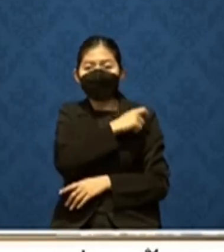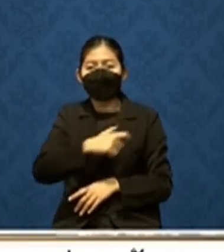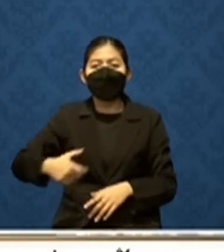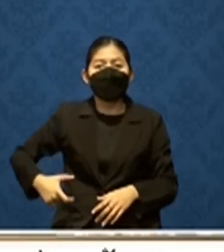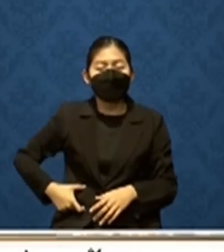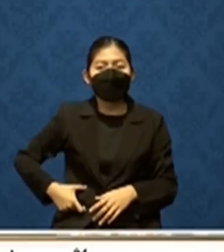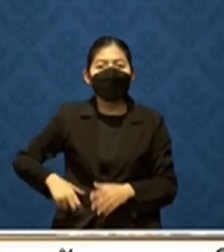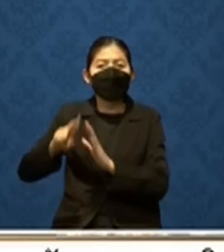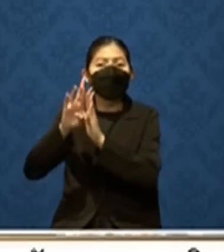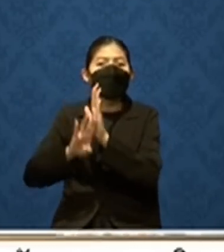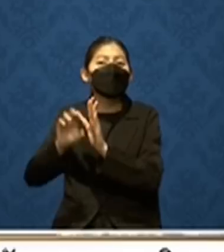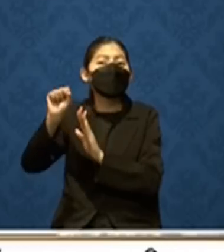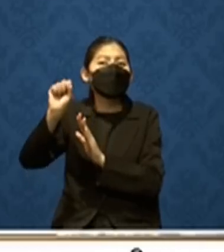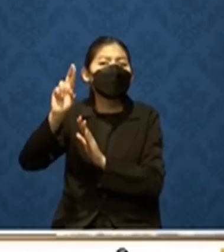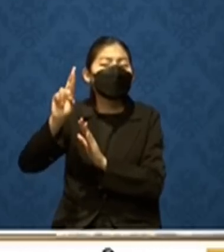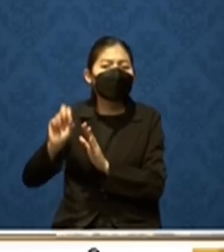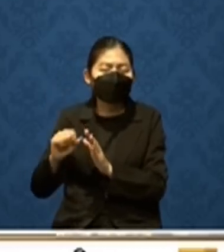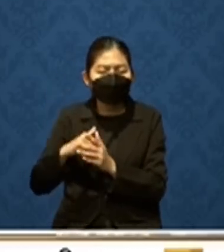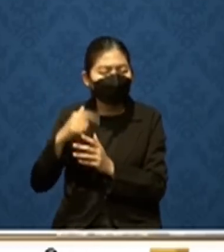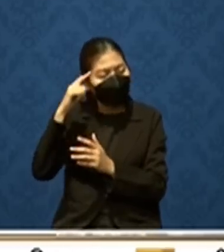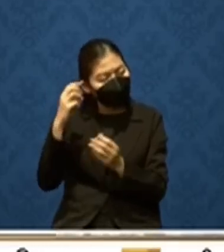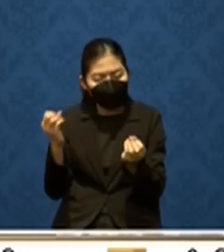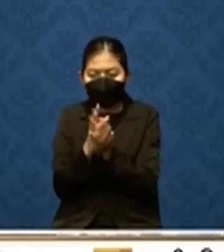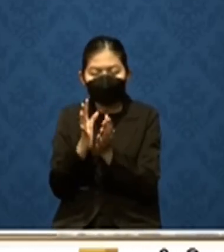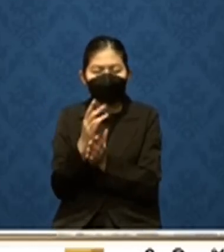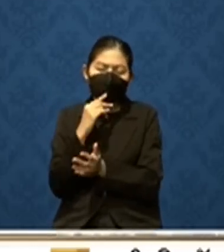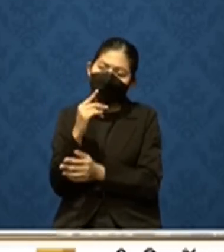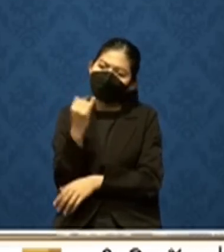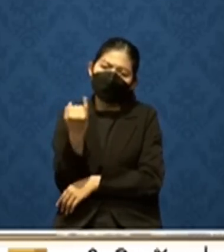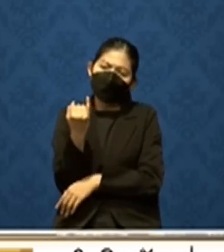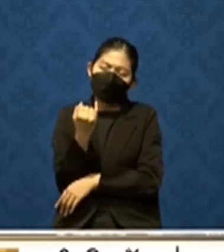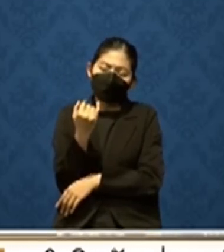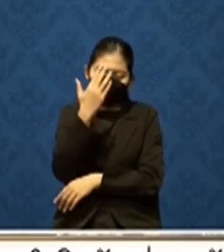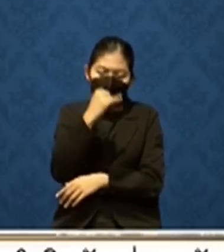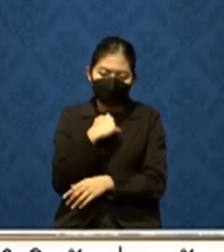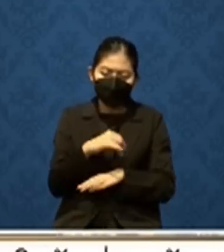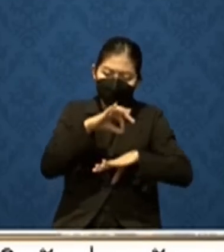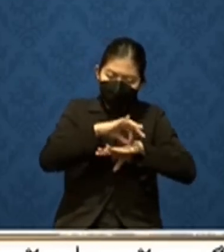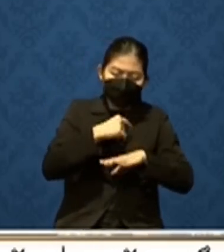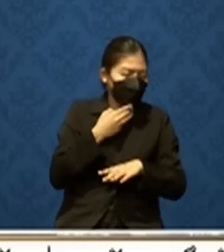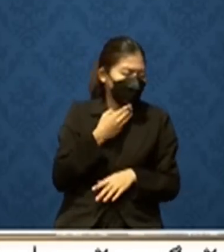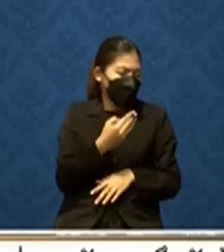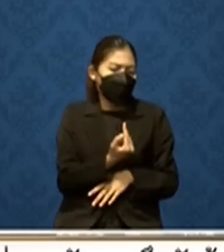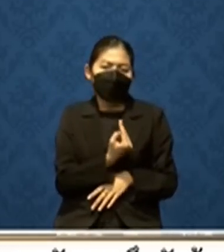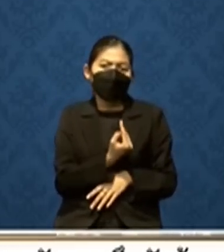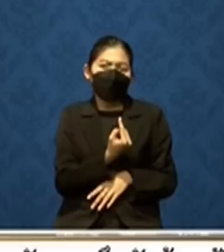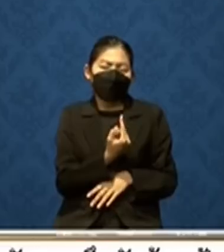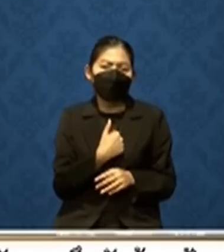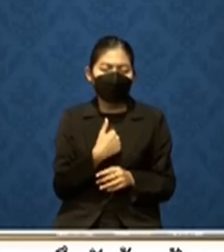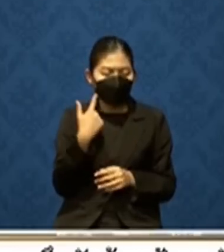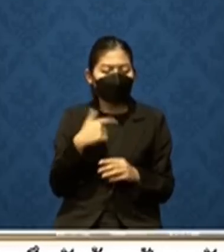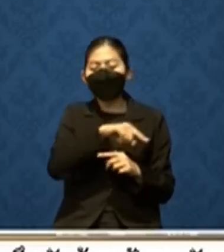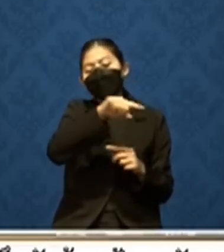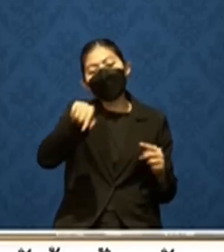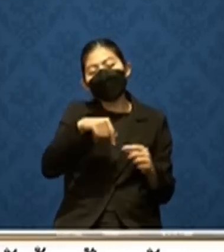ประมุขระบบรากศัพท์ R5ให้มันยำแย่ในสายตาเพื่อท่านจะเข้ามาสวยสุขและอำนาจแล้วไปสร้างกลไกวนเวียนของวงจรอุบาทว์